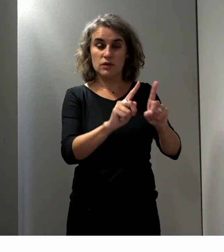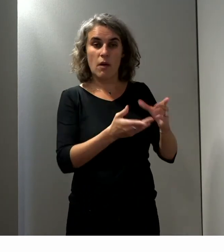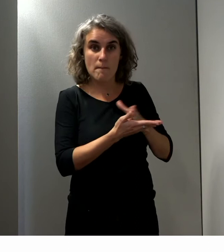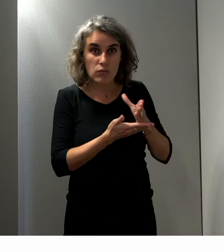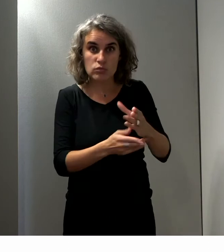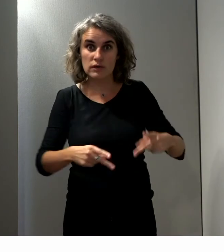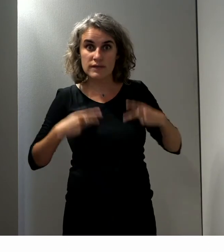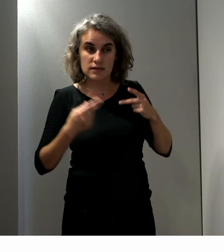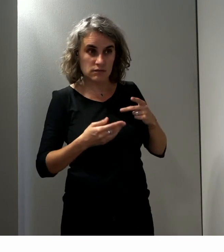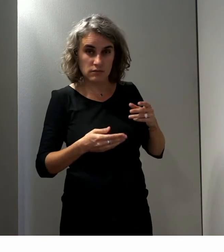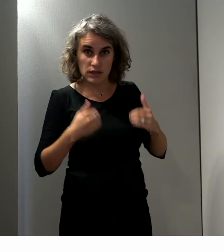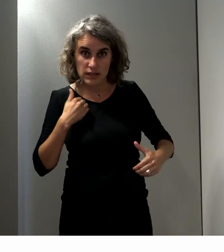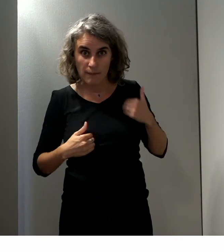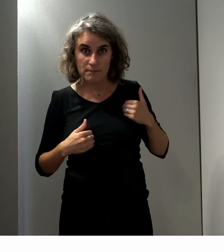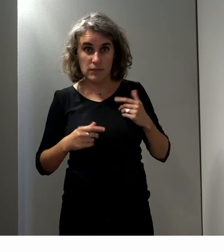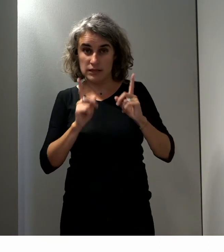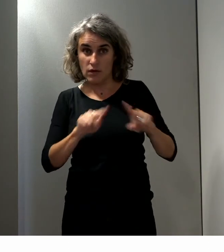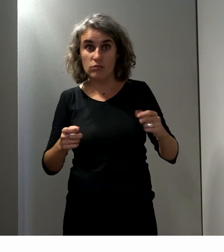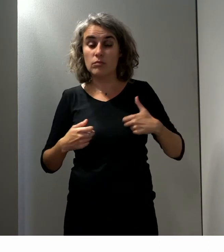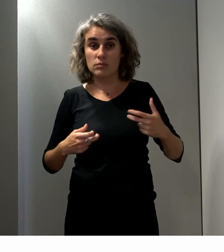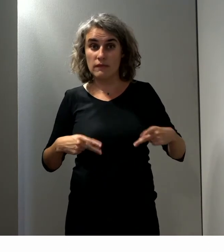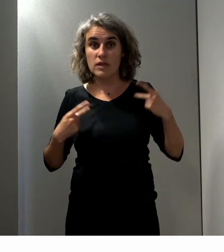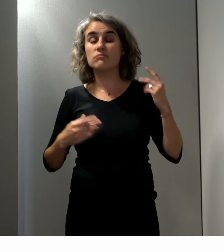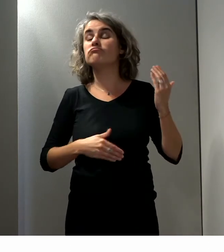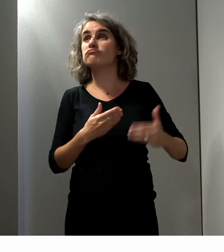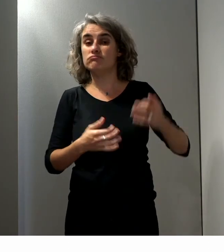dans le handicap est différent. Moi, c'est arrivé en cours de vie.